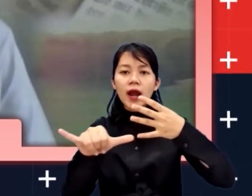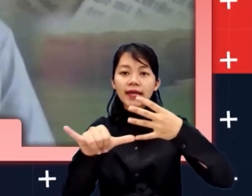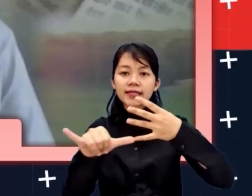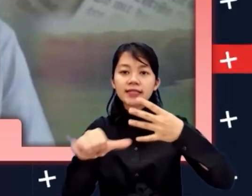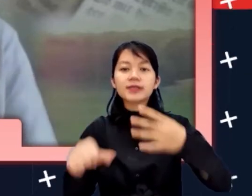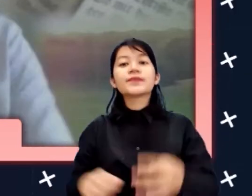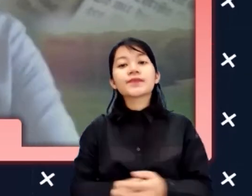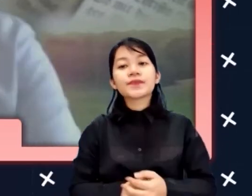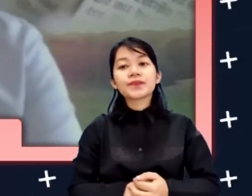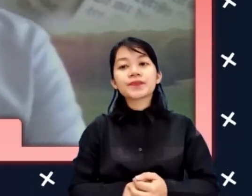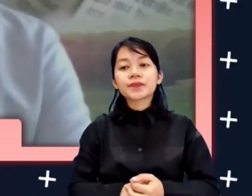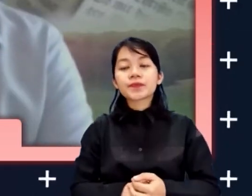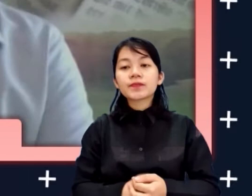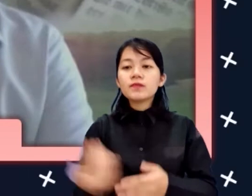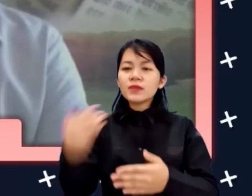yang ke-20,